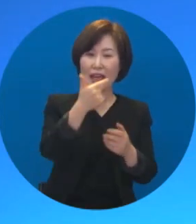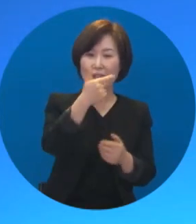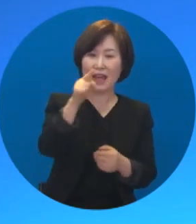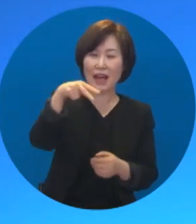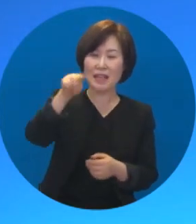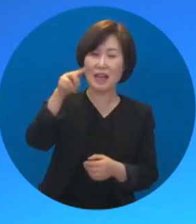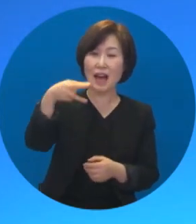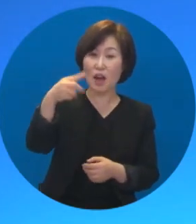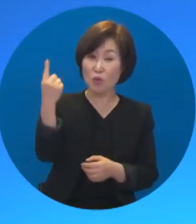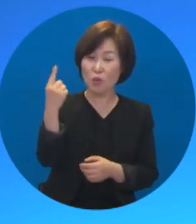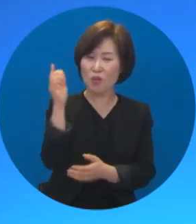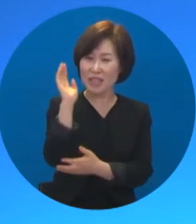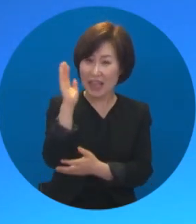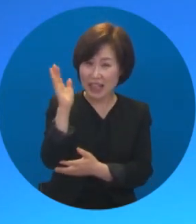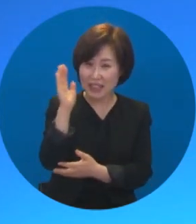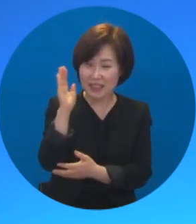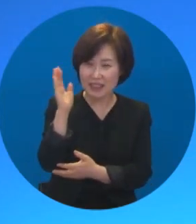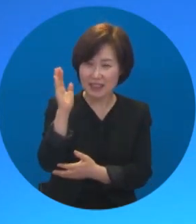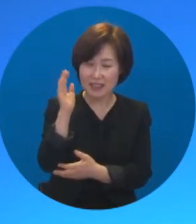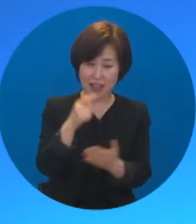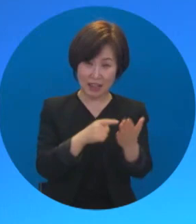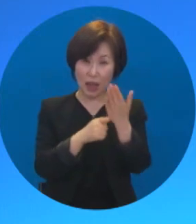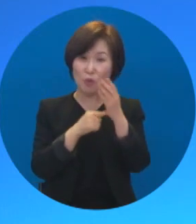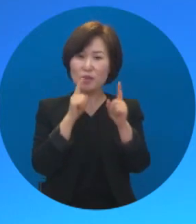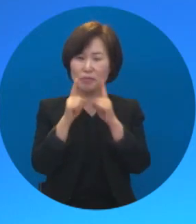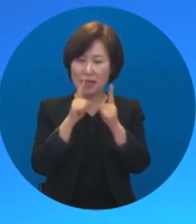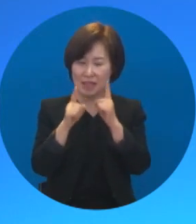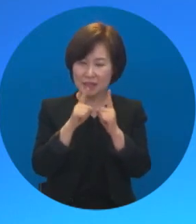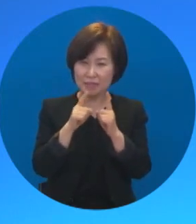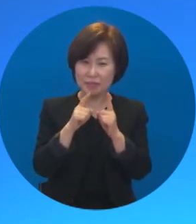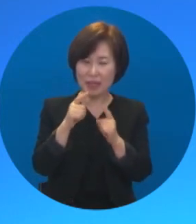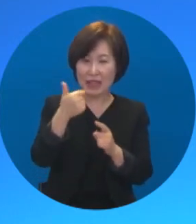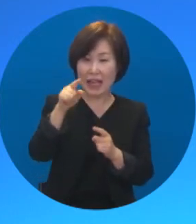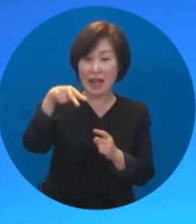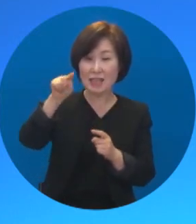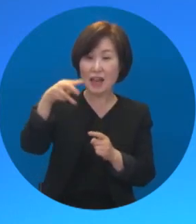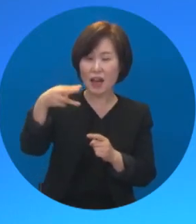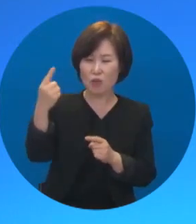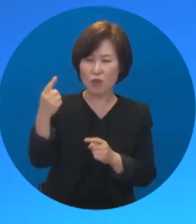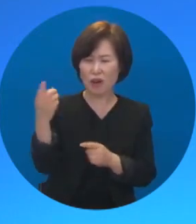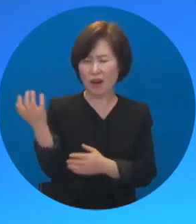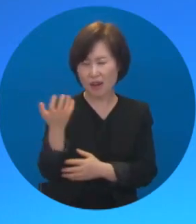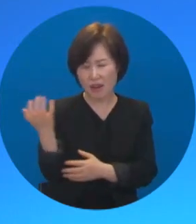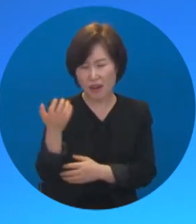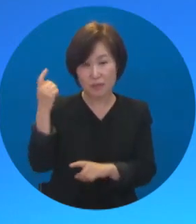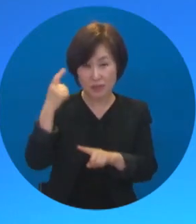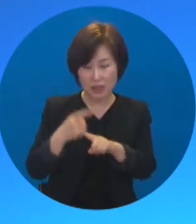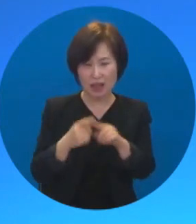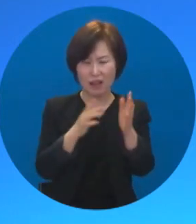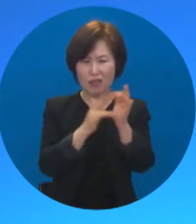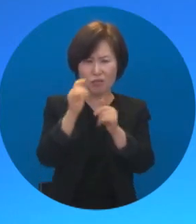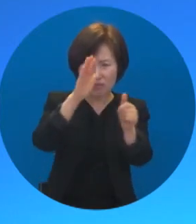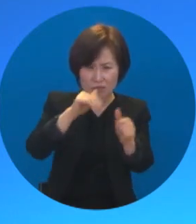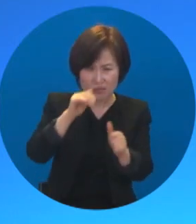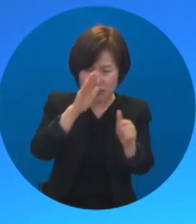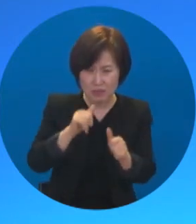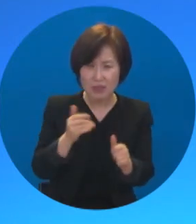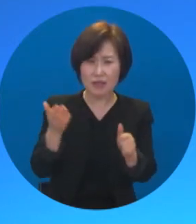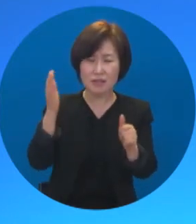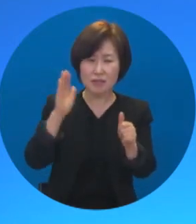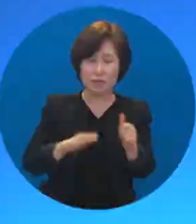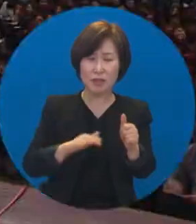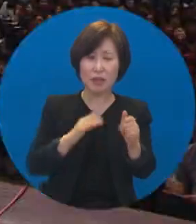나오는 말씀입니다. 나사로가 많이 아팠고 예수님을 불렀지만 예수님이 마치